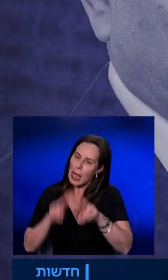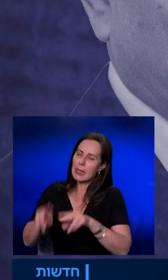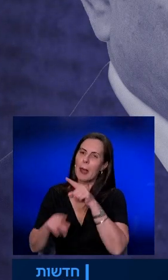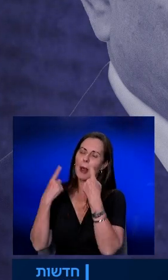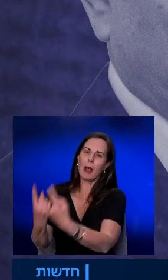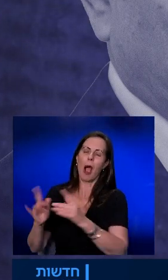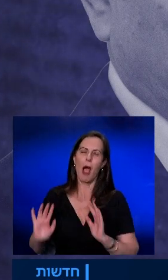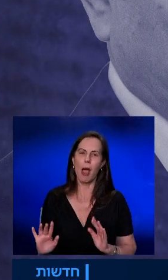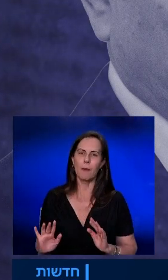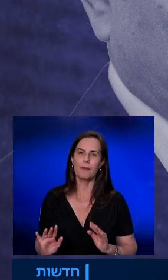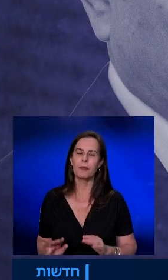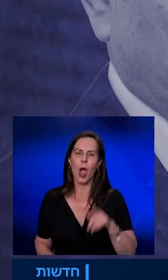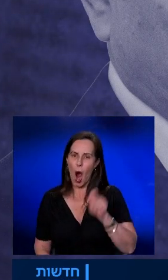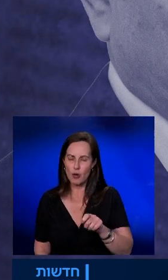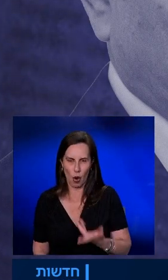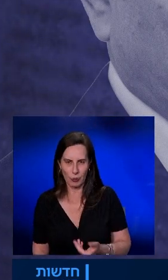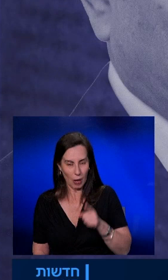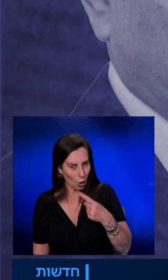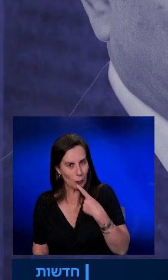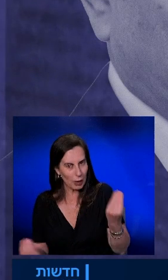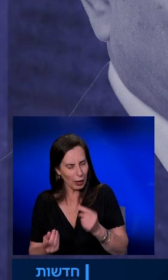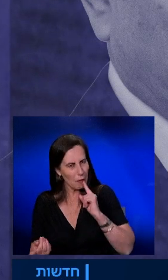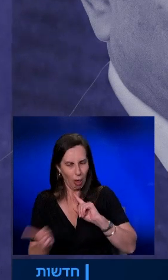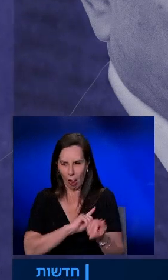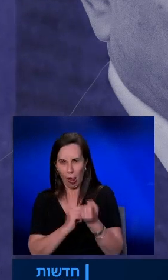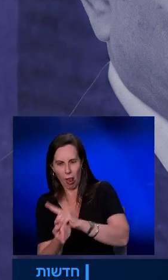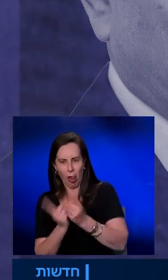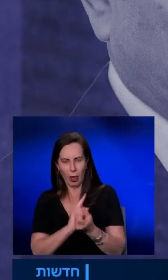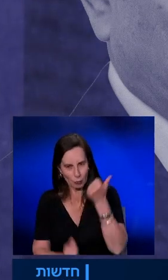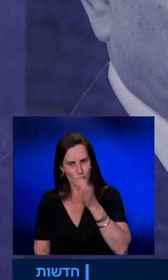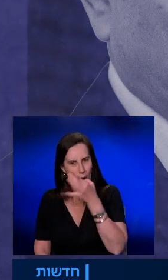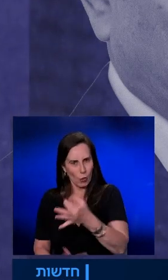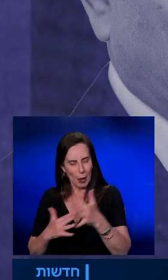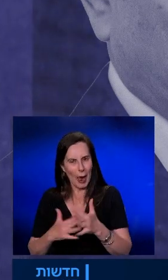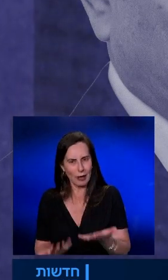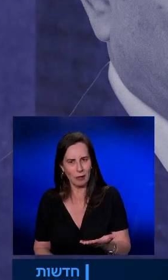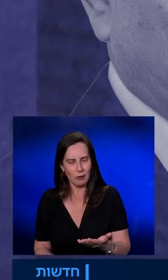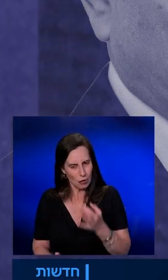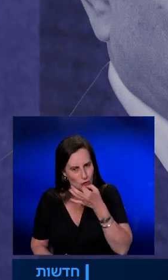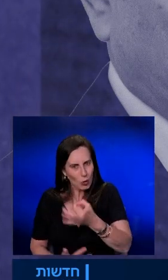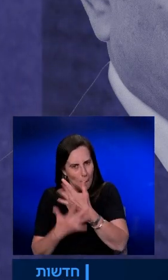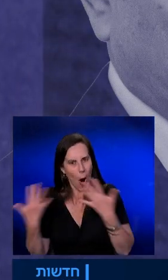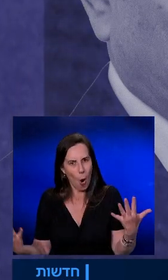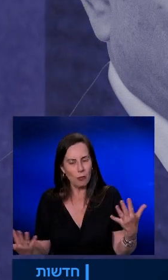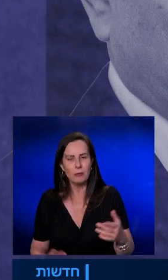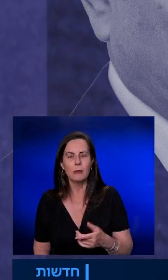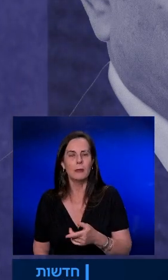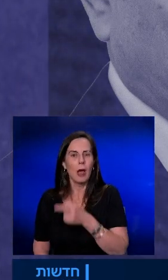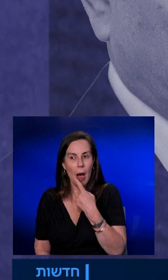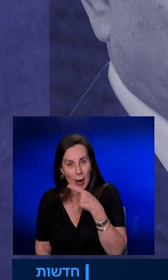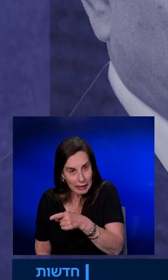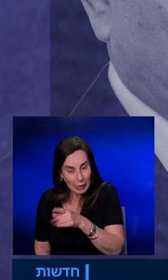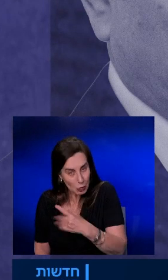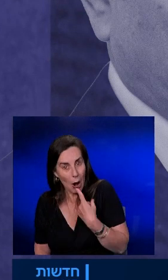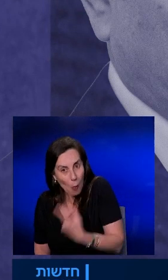ככה. השופט ברם, אתה אומר דברים הפוכים, נשאלת אתמול בחקירה הנגדית בצורה מפורשת. אדוני אמר שזה מה